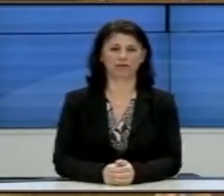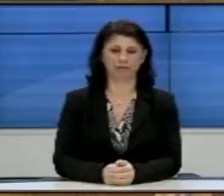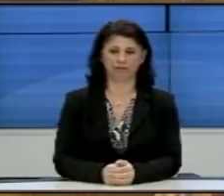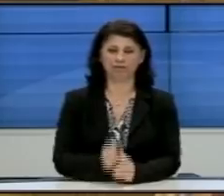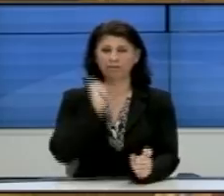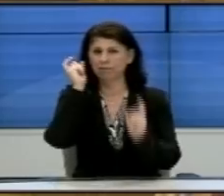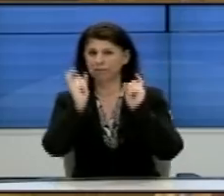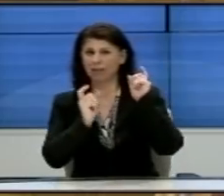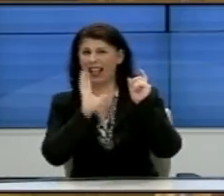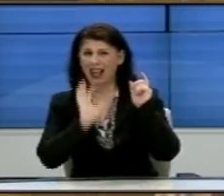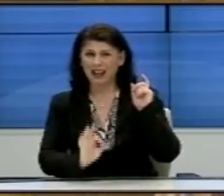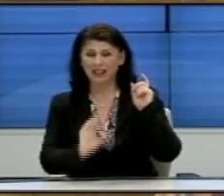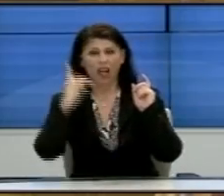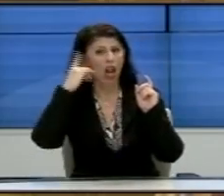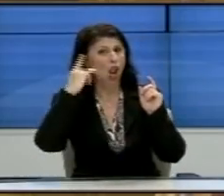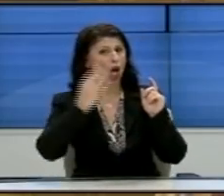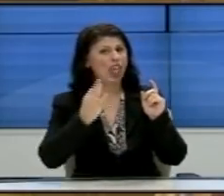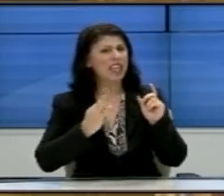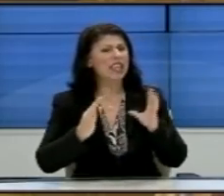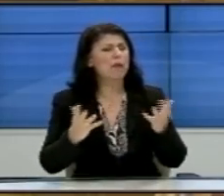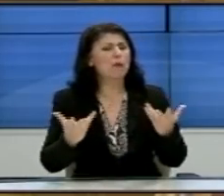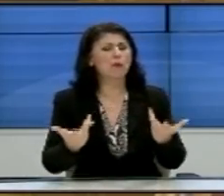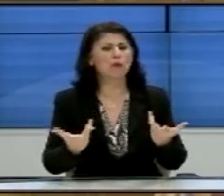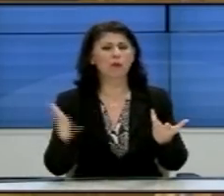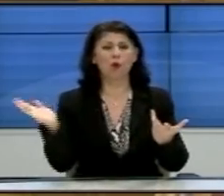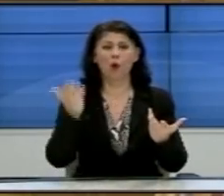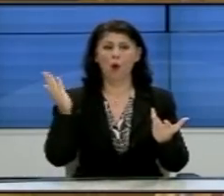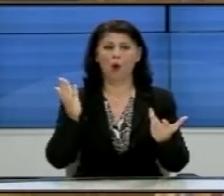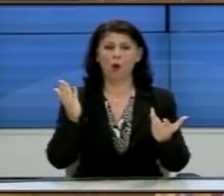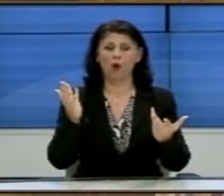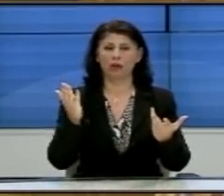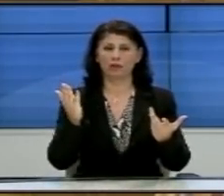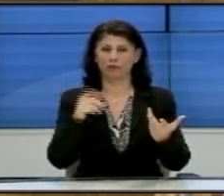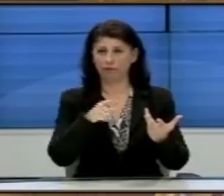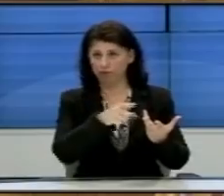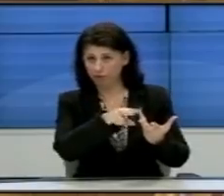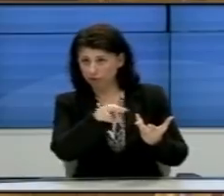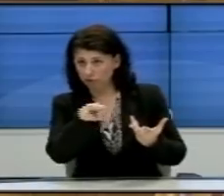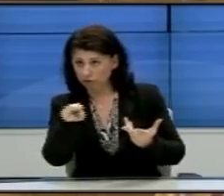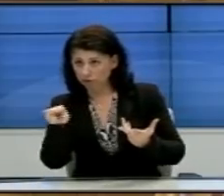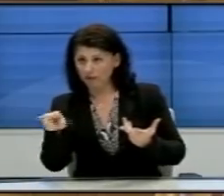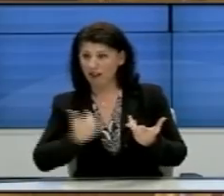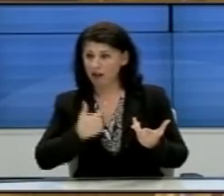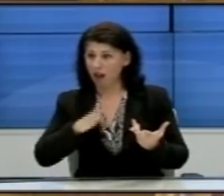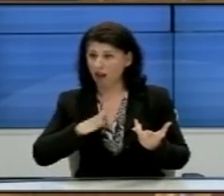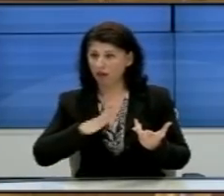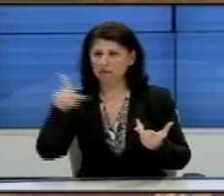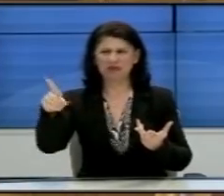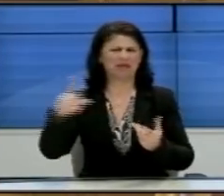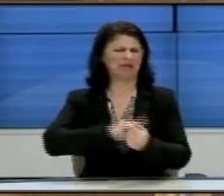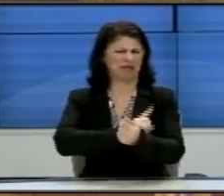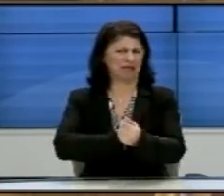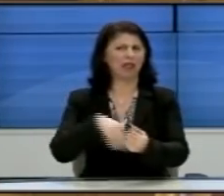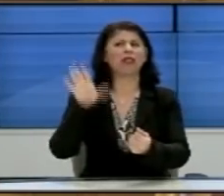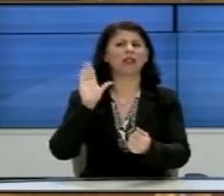πού βρίσκεται η κοινή λογική όταν κρίνεται νέους ως ανίκανους να σπουδάσουν, αλλά